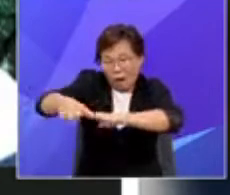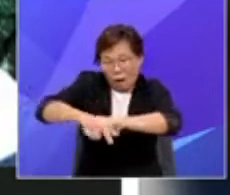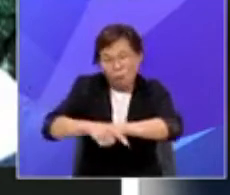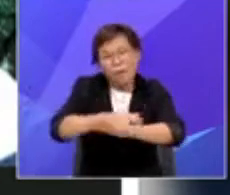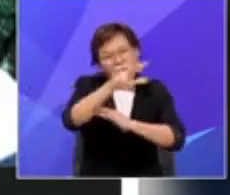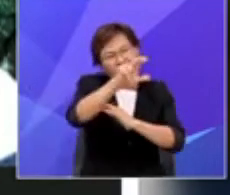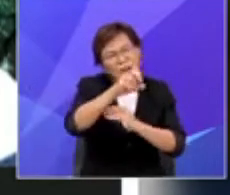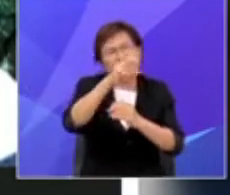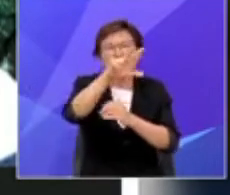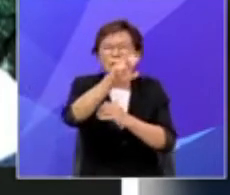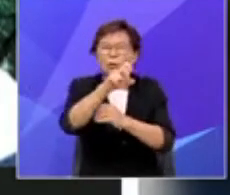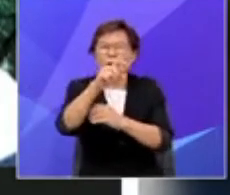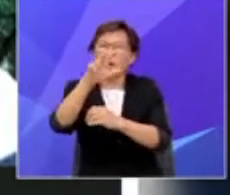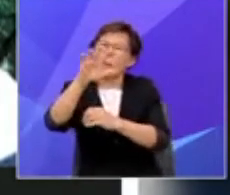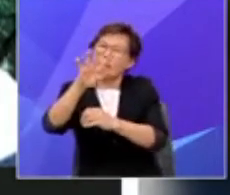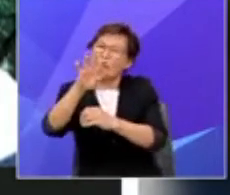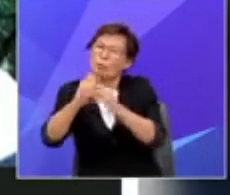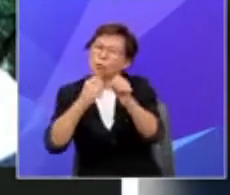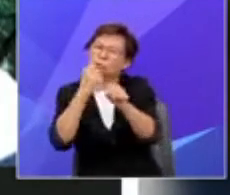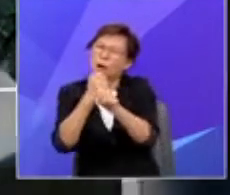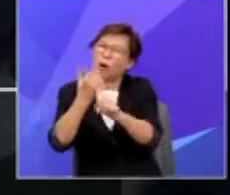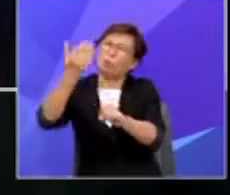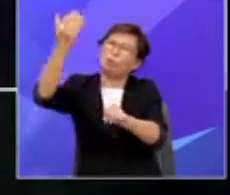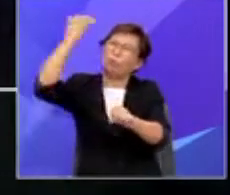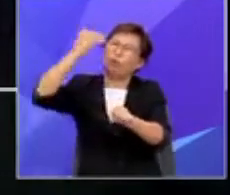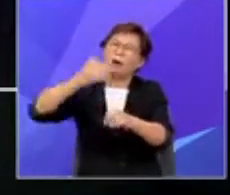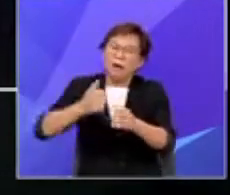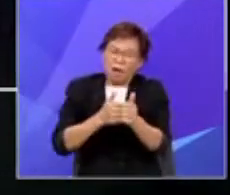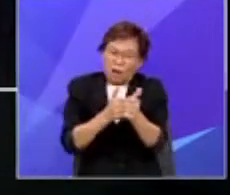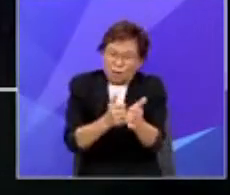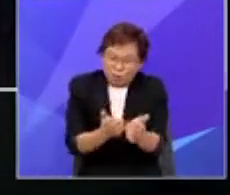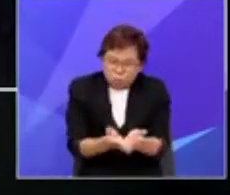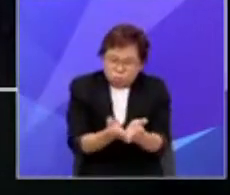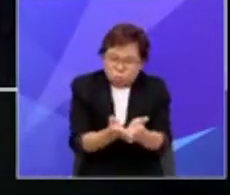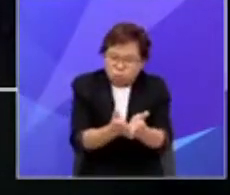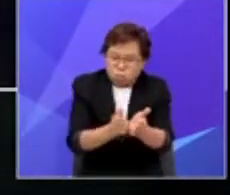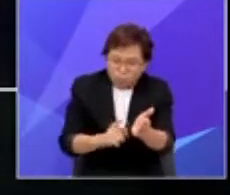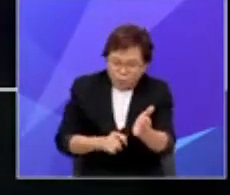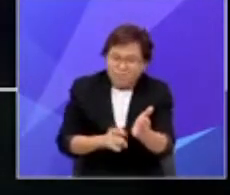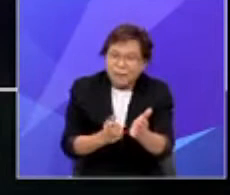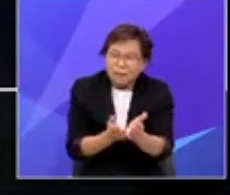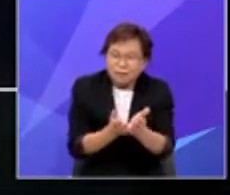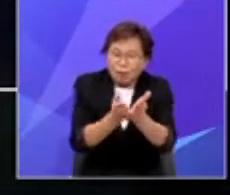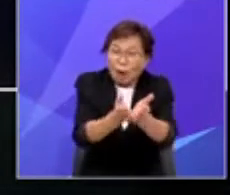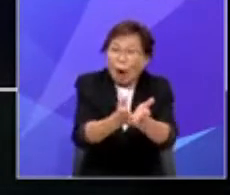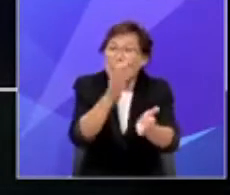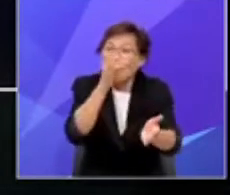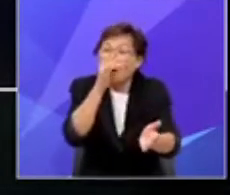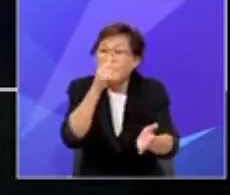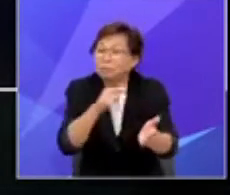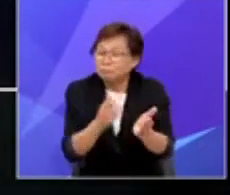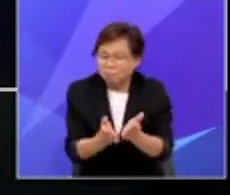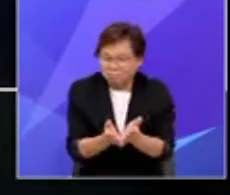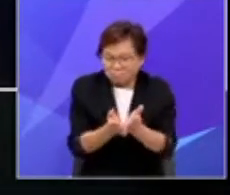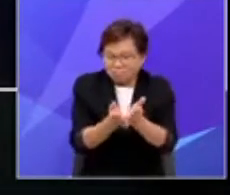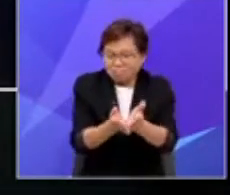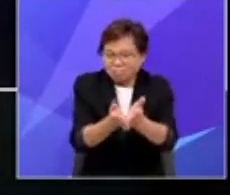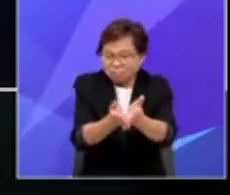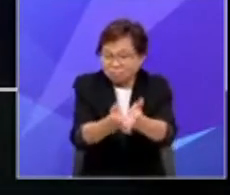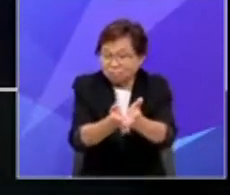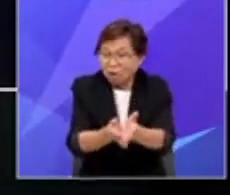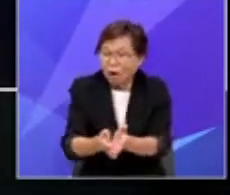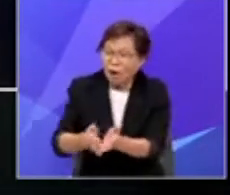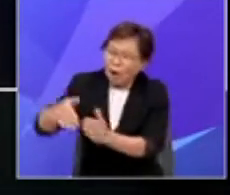Hai 30-40 tahun yang lalu mengikut danuan perkapalan dan innospec sebenarnya merupakan Mino laluan